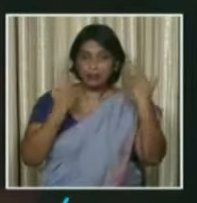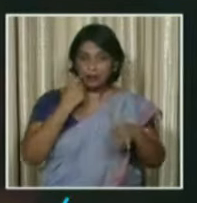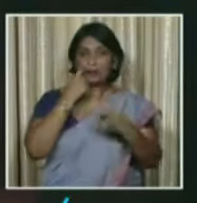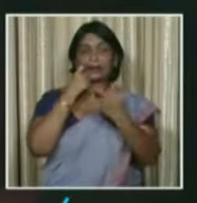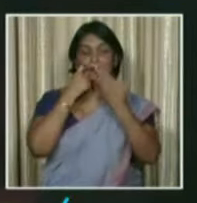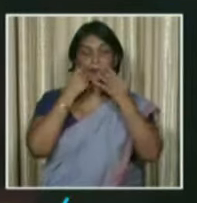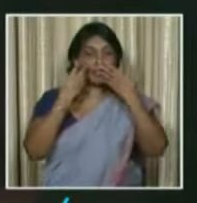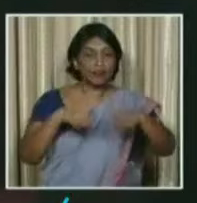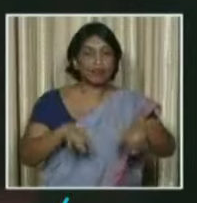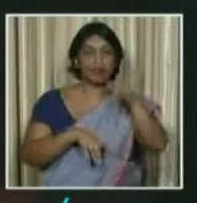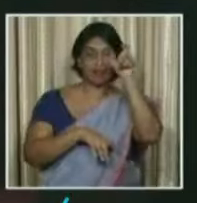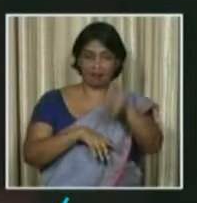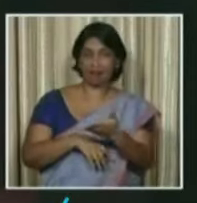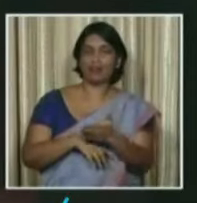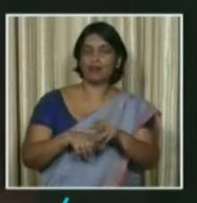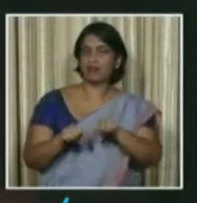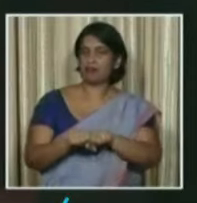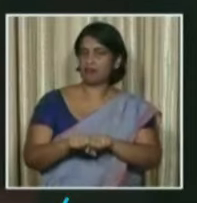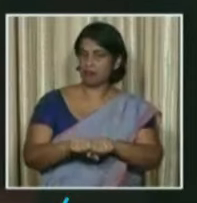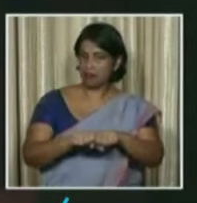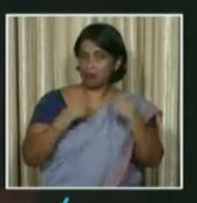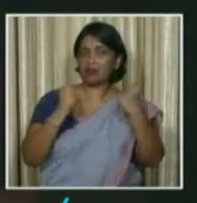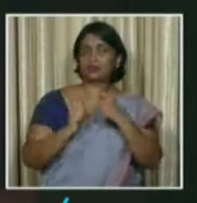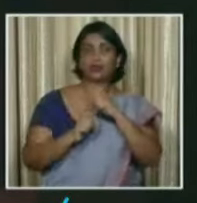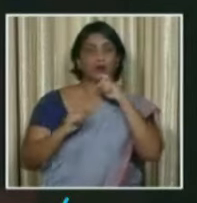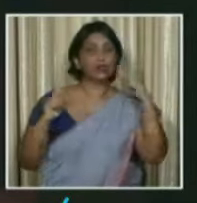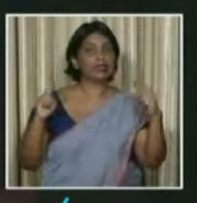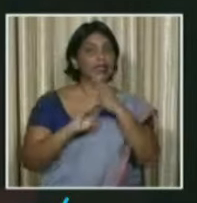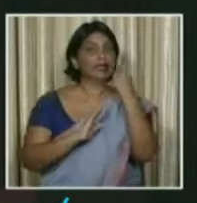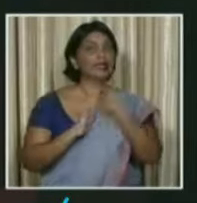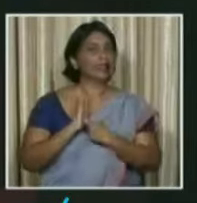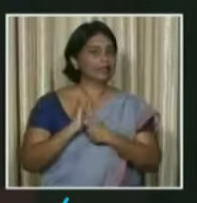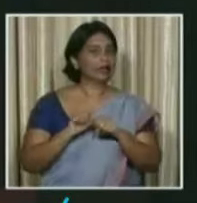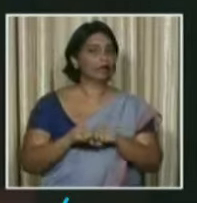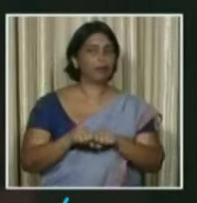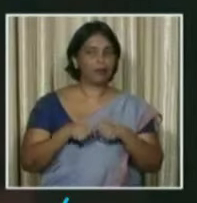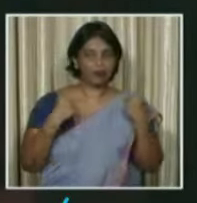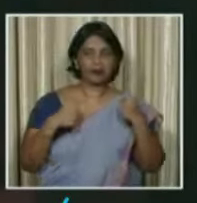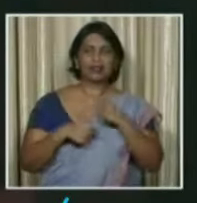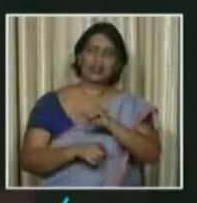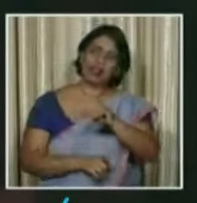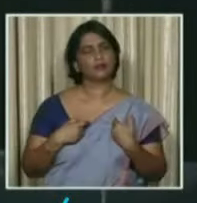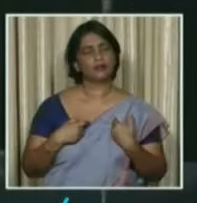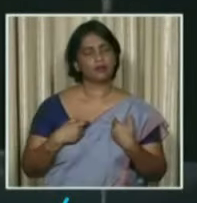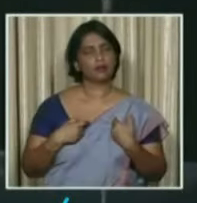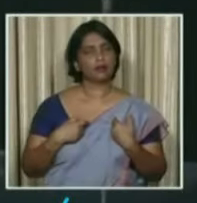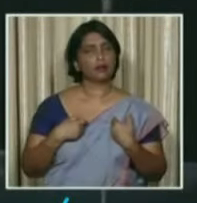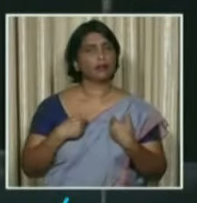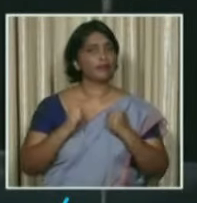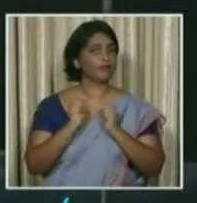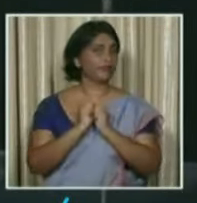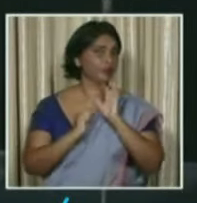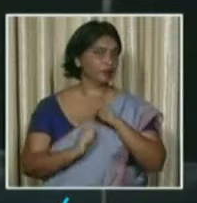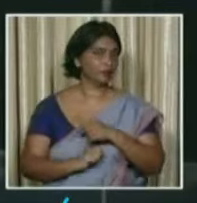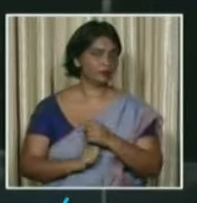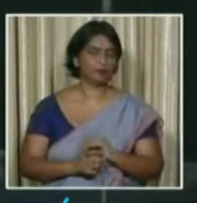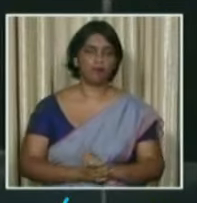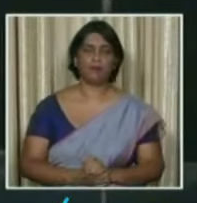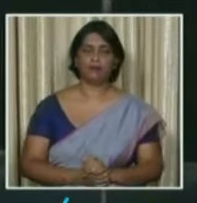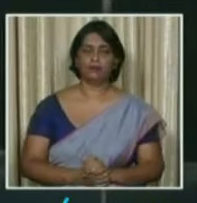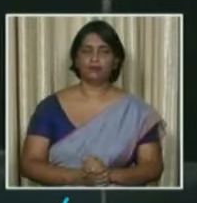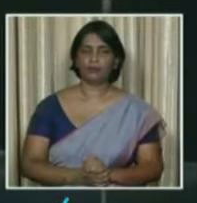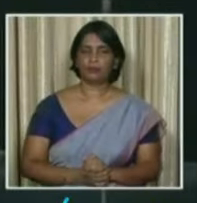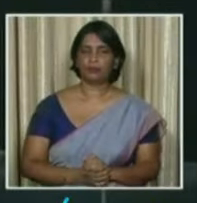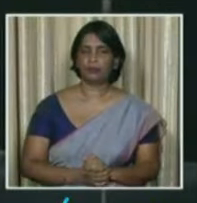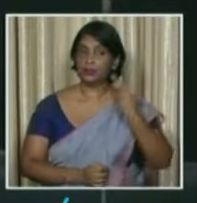ආදි ශිෂ්‍ය උල්ලංඝනය කරා ශ්‍රේෂ්ඨාධිකරණයේ තීන්දුව. මොන ලැජ්ජ නැති වැඩක්ද? එහෙමනම් දැන් ව්‍යවස්ථාදායක සභාවට